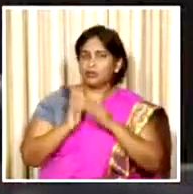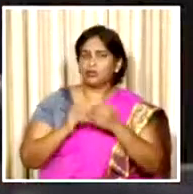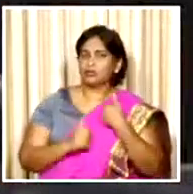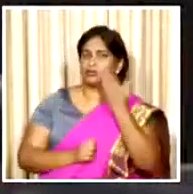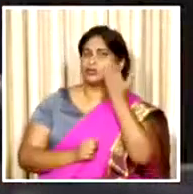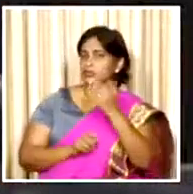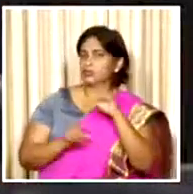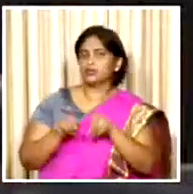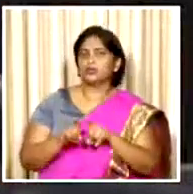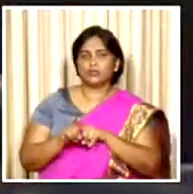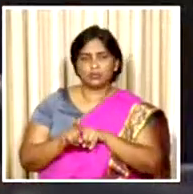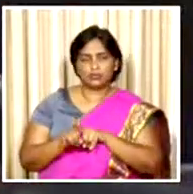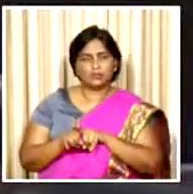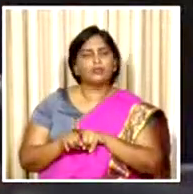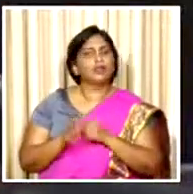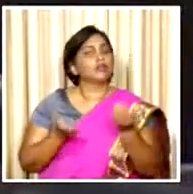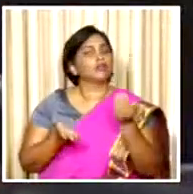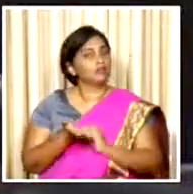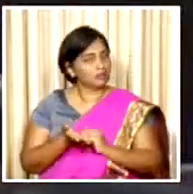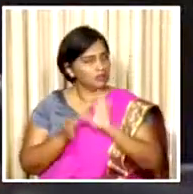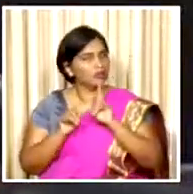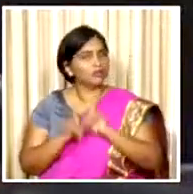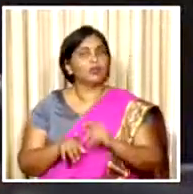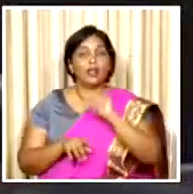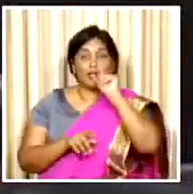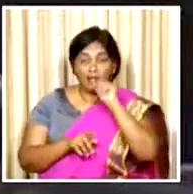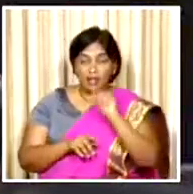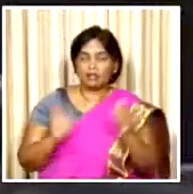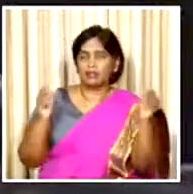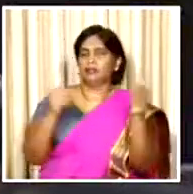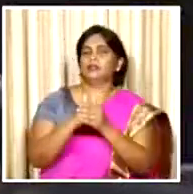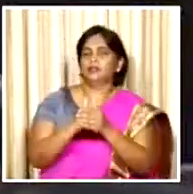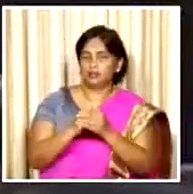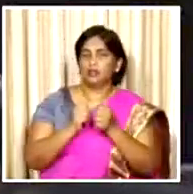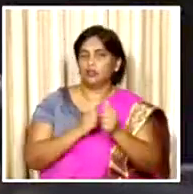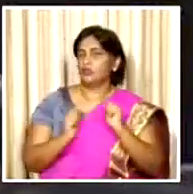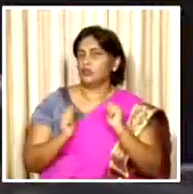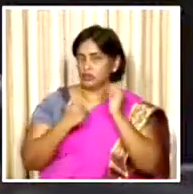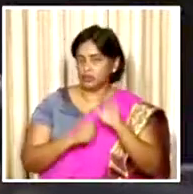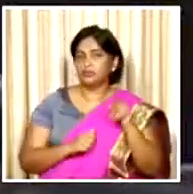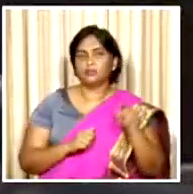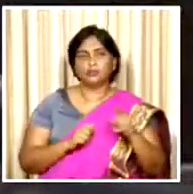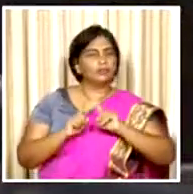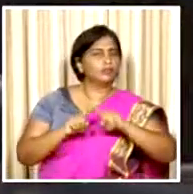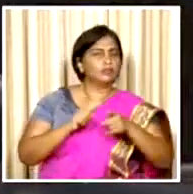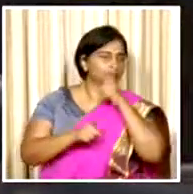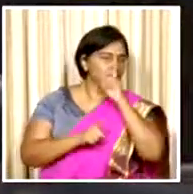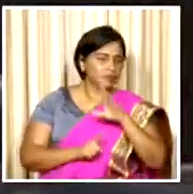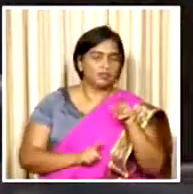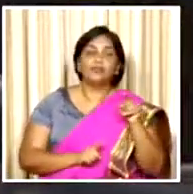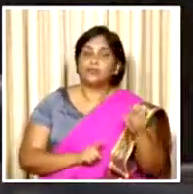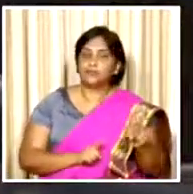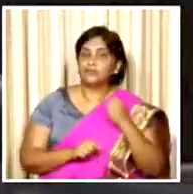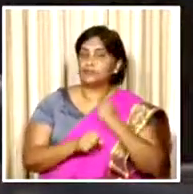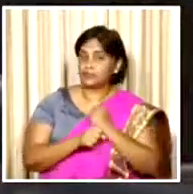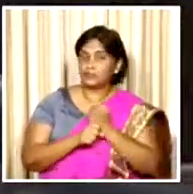දකින විදියට නැවත වතාවක් ඇත්ත වසන් කිරීමට ගන්න උත්සාහයක්. අනිත් කතාව තමයි මේ